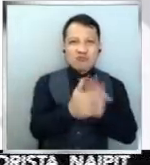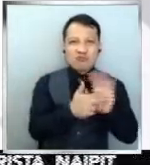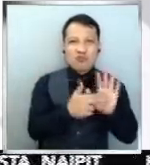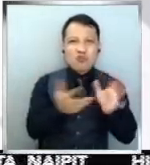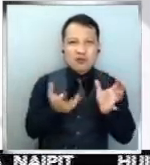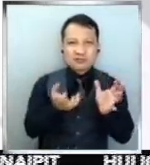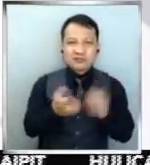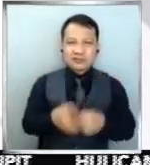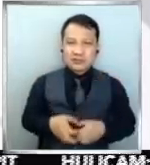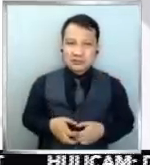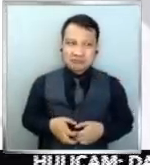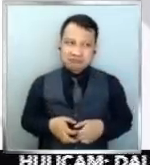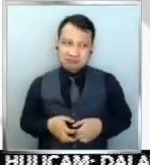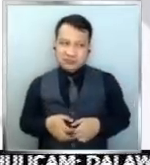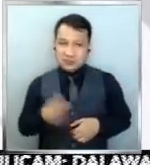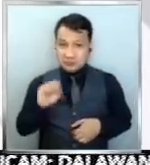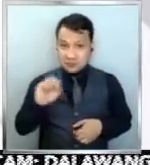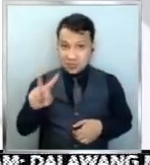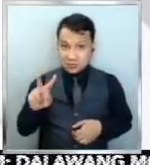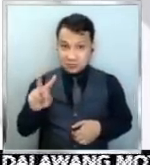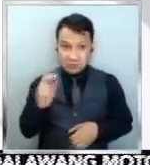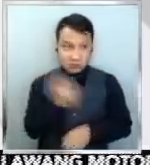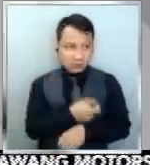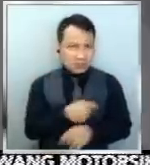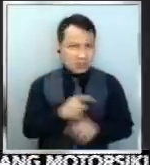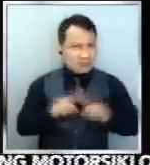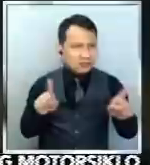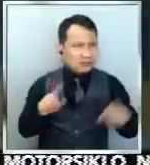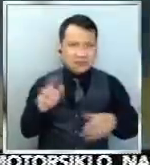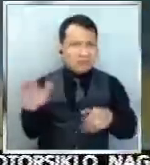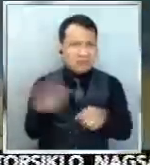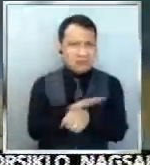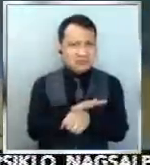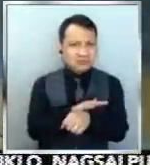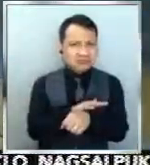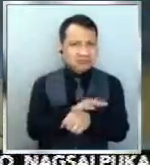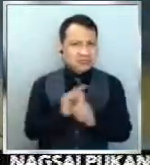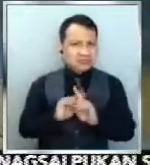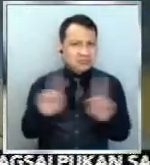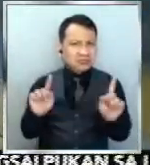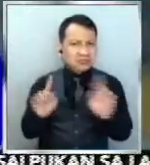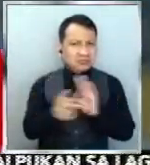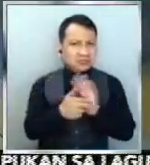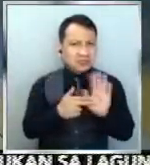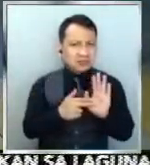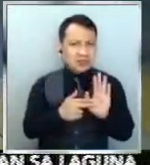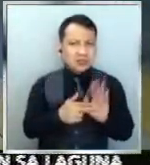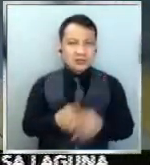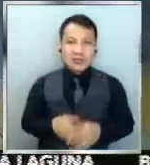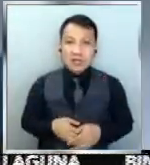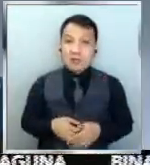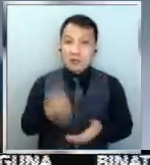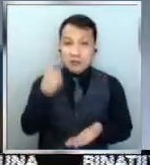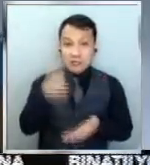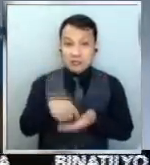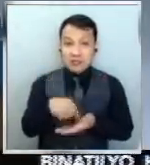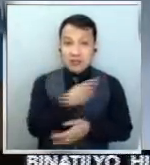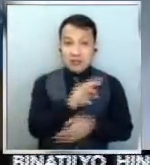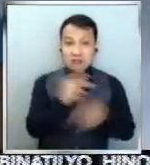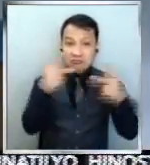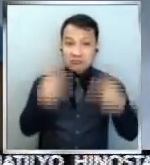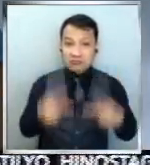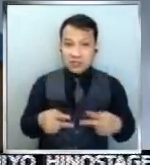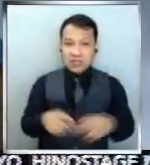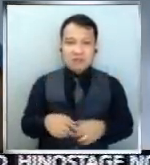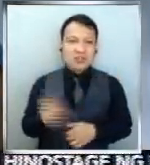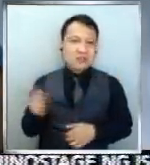brand na hindi Sinovac, hindi rin namin napupuno yung target. May iba naman daw na nagpa-register online pero nauna nang nabakunahan